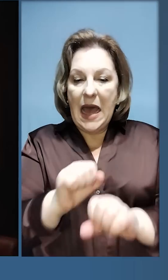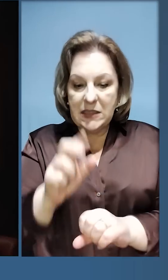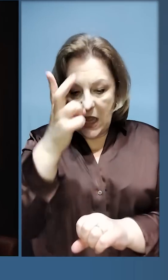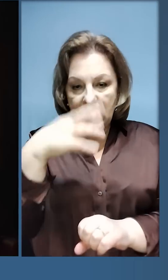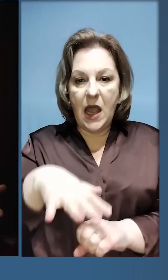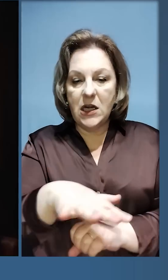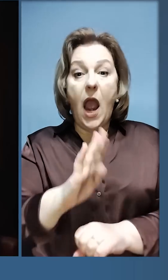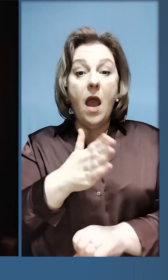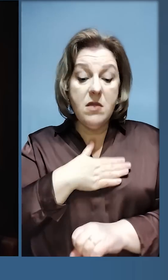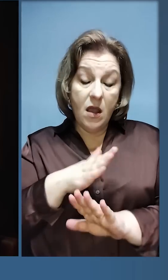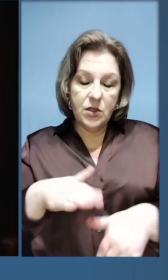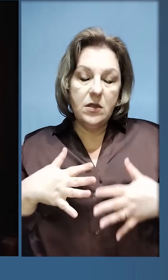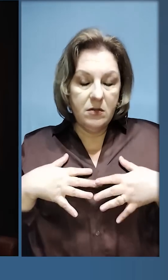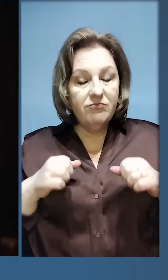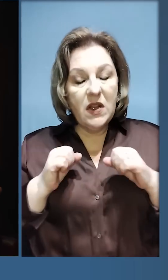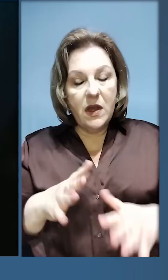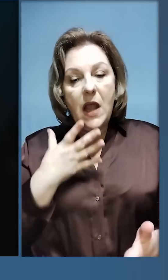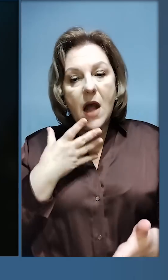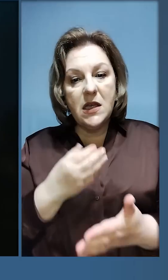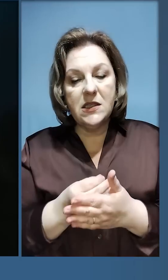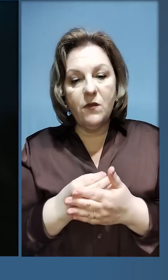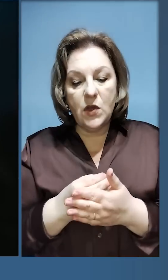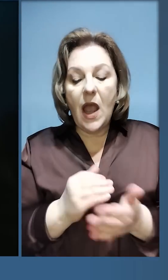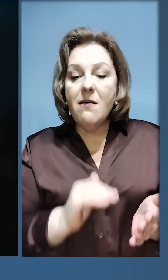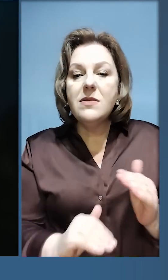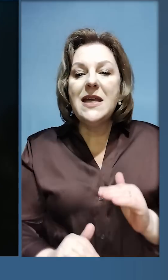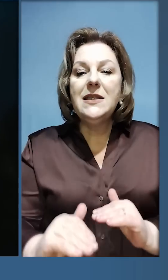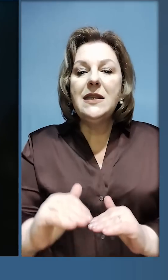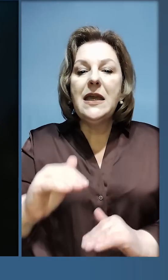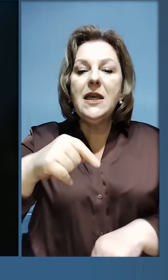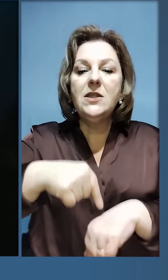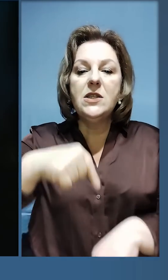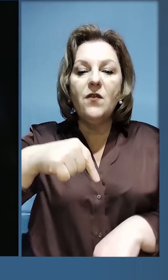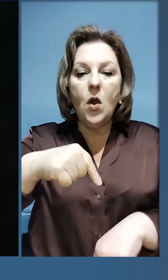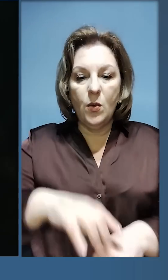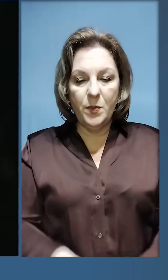для захисту її. Наші діти віддали своє дитинство.